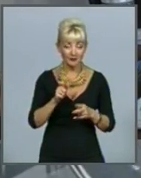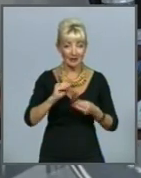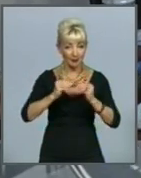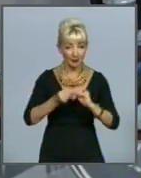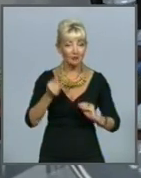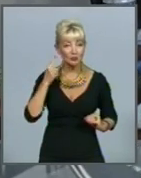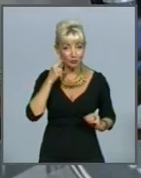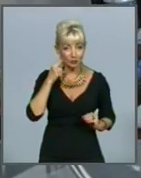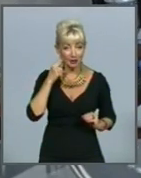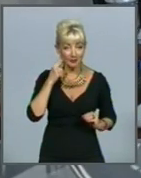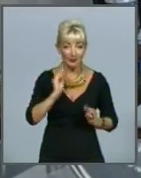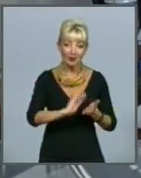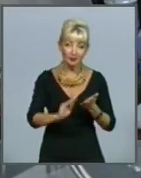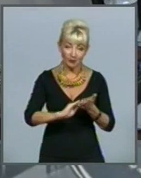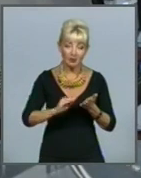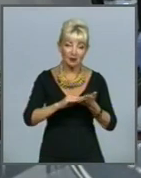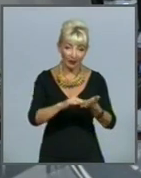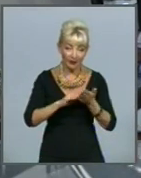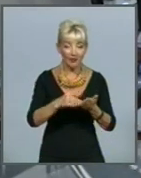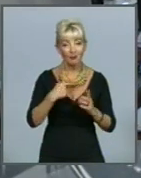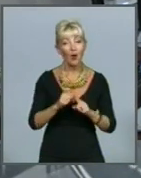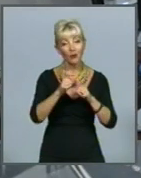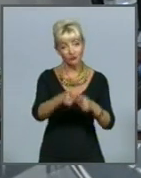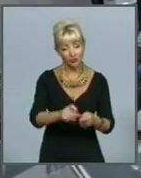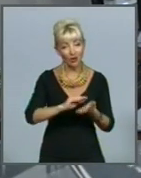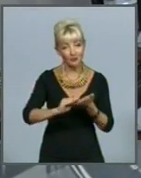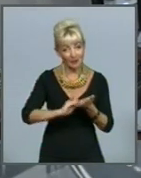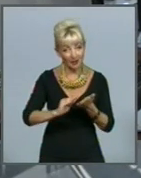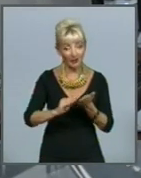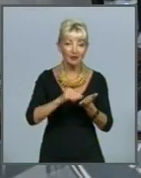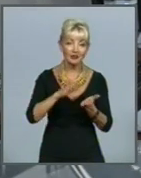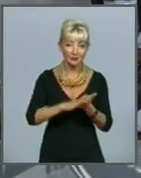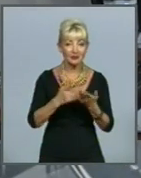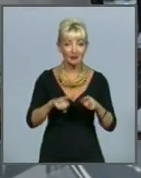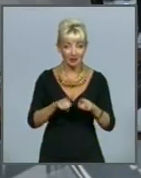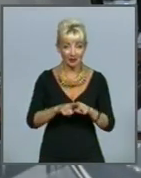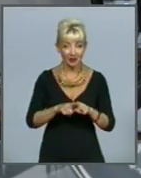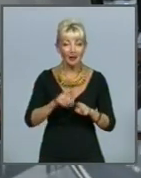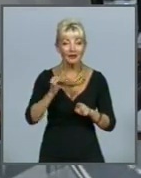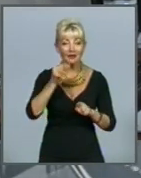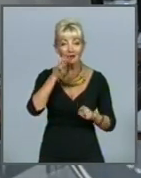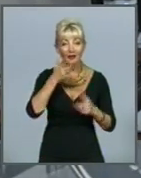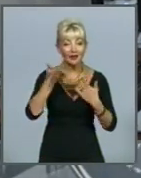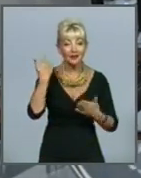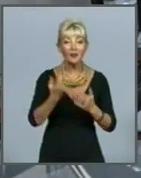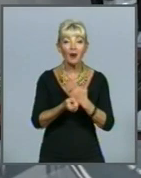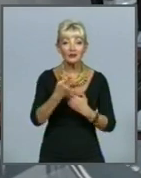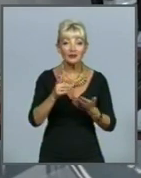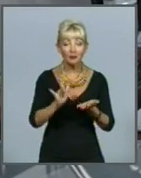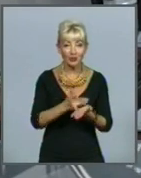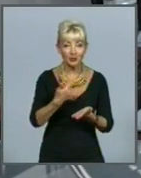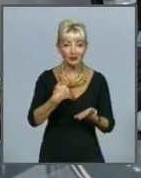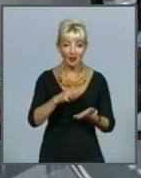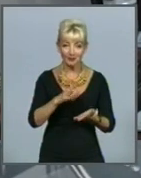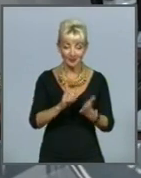писал нам на листике, мы отвечали тоже на листике, записывали таким образом. Когда появился планшет, нам стало очень удобно,